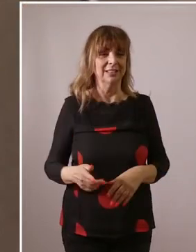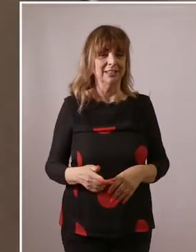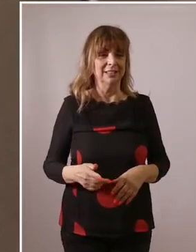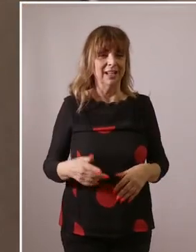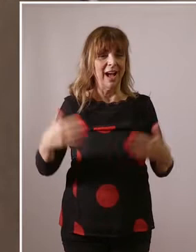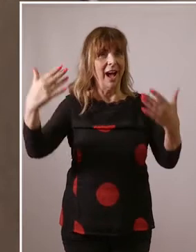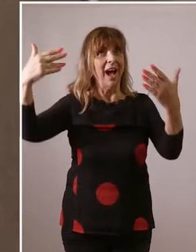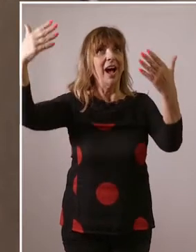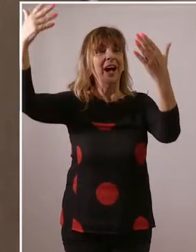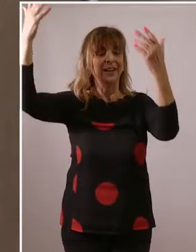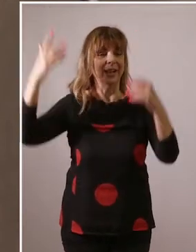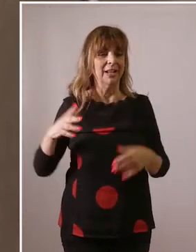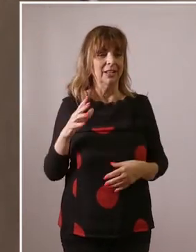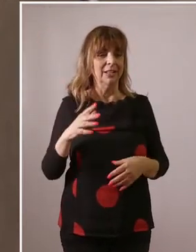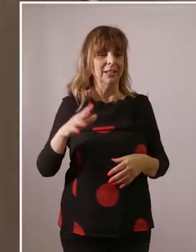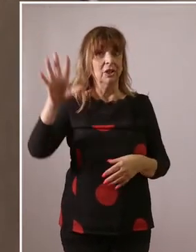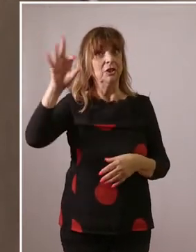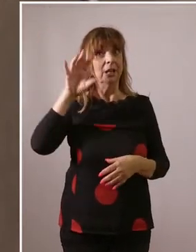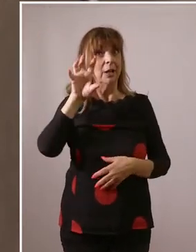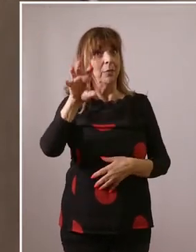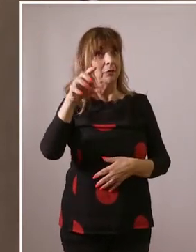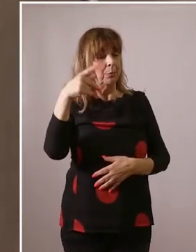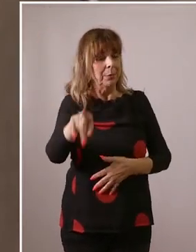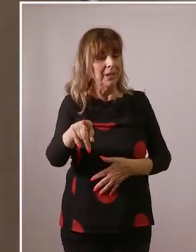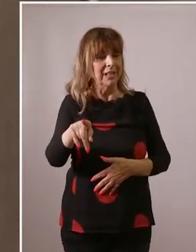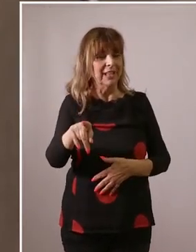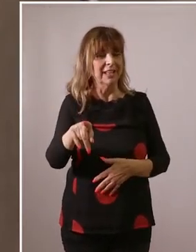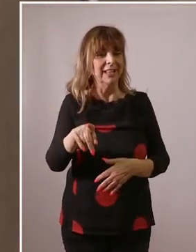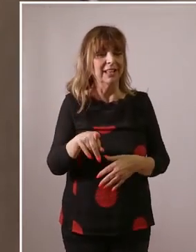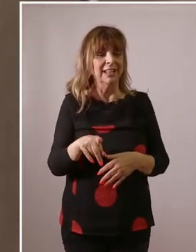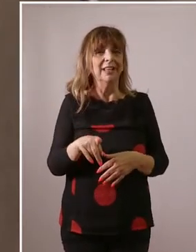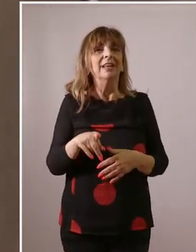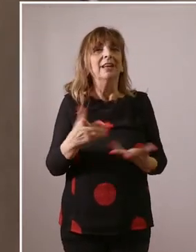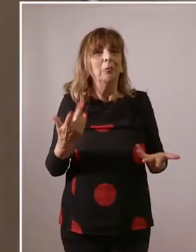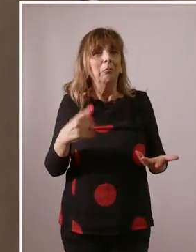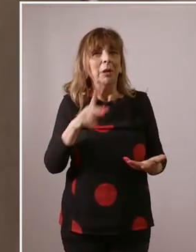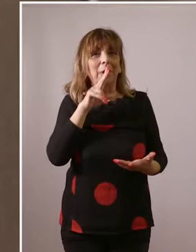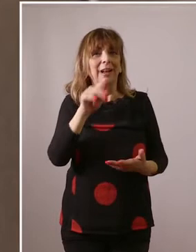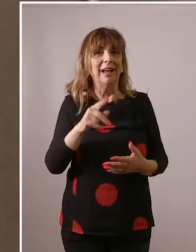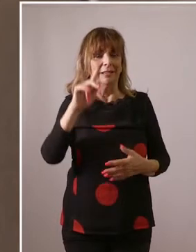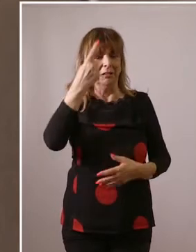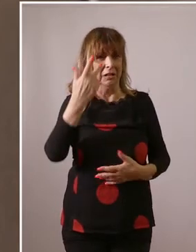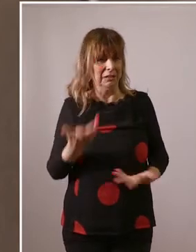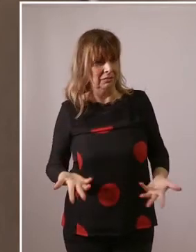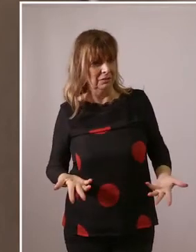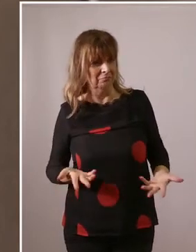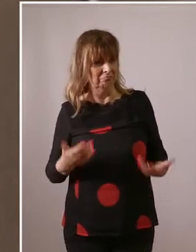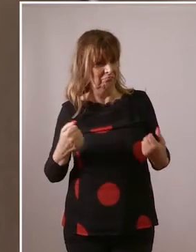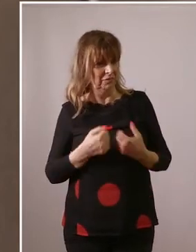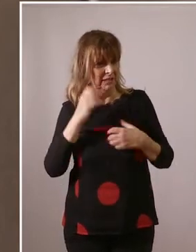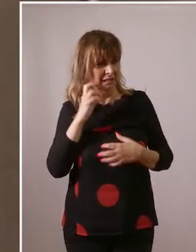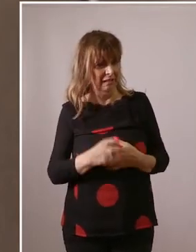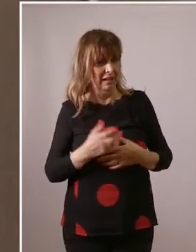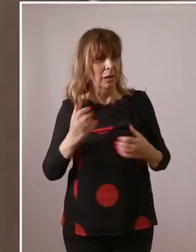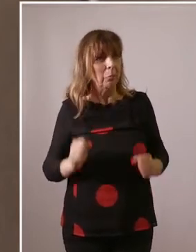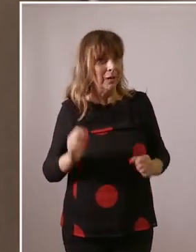di questa immagine per una per parlare di diritto può sembrare inusuale può sembrare